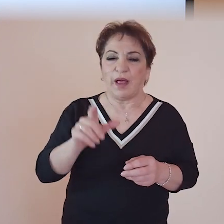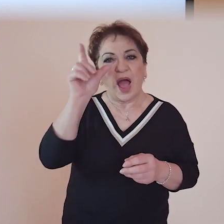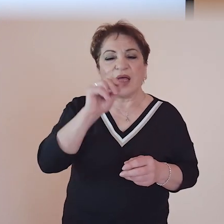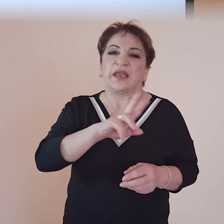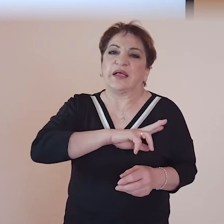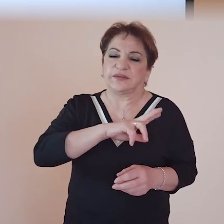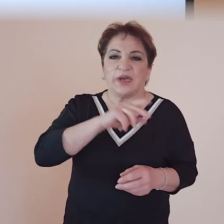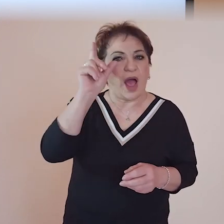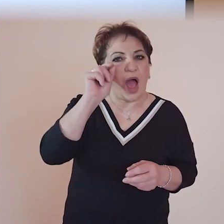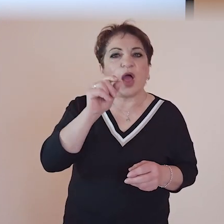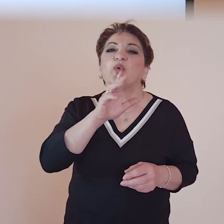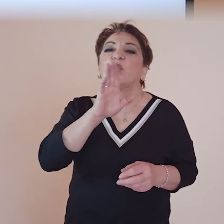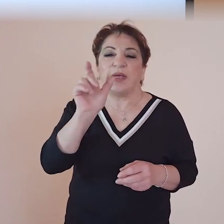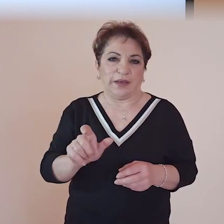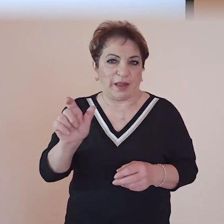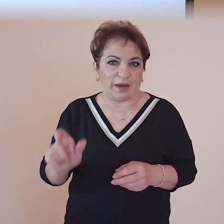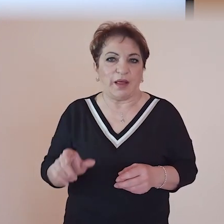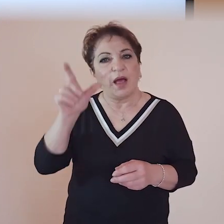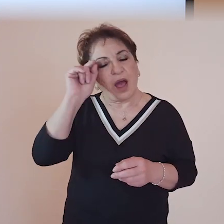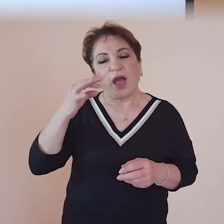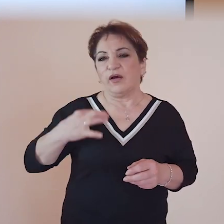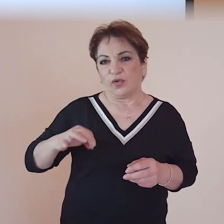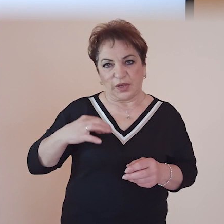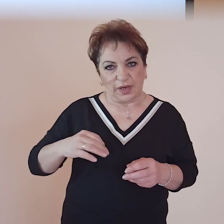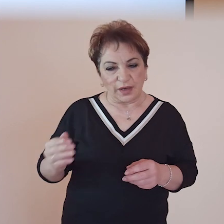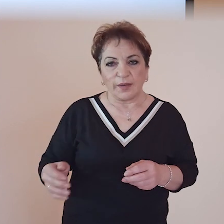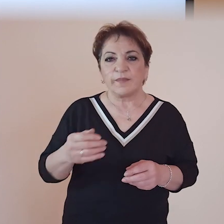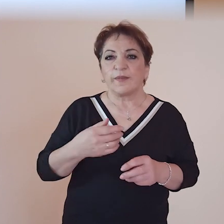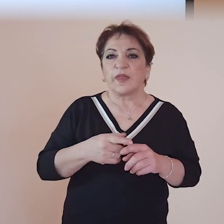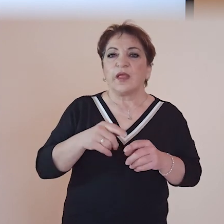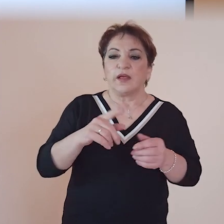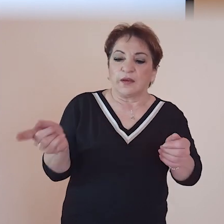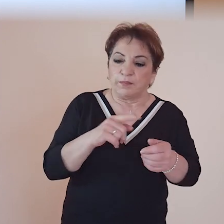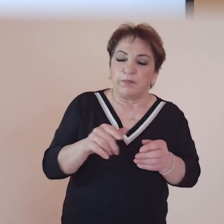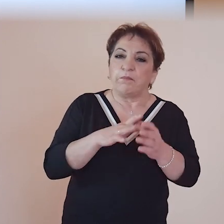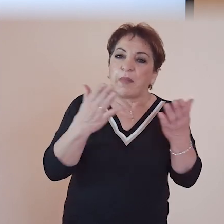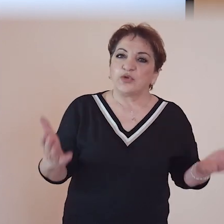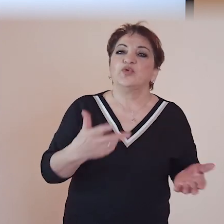հայորդիներ ու հայուհիները։ Եվ բացում ենք գրքերը էջ 35,